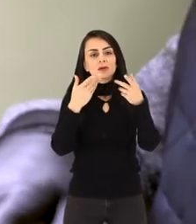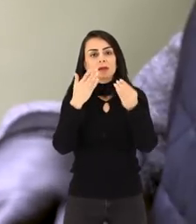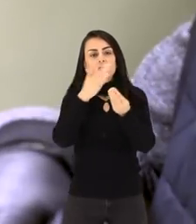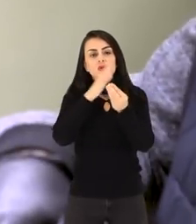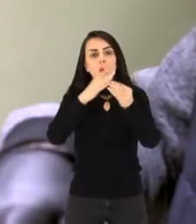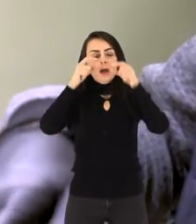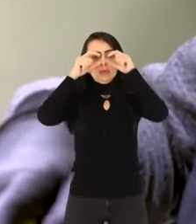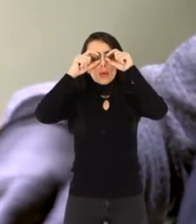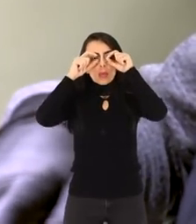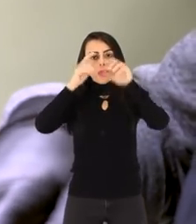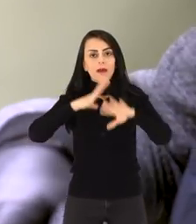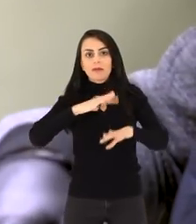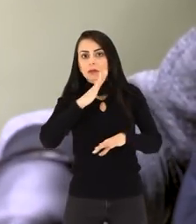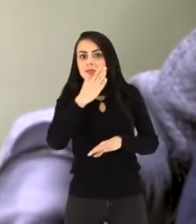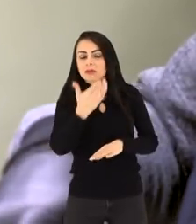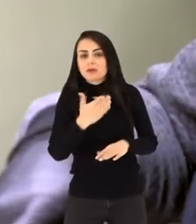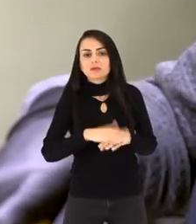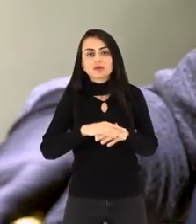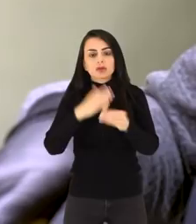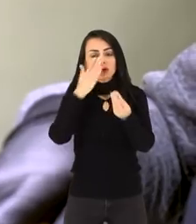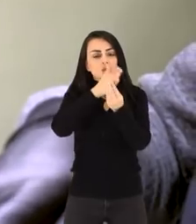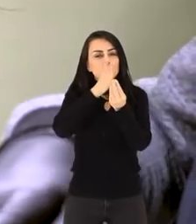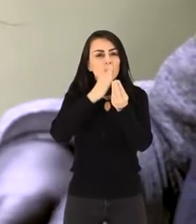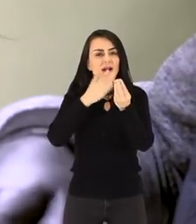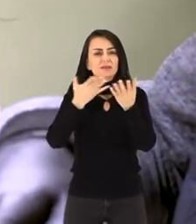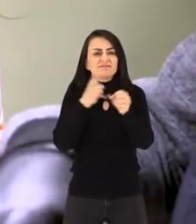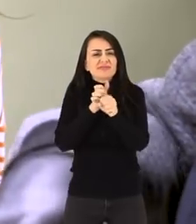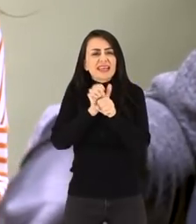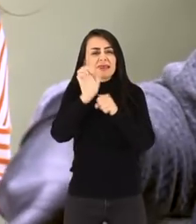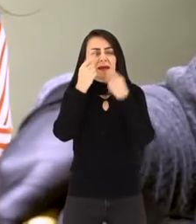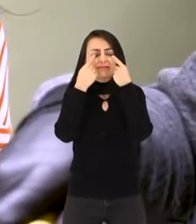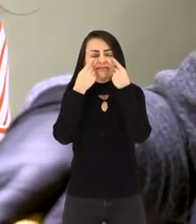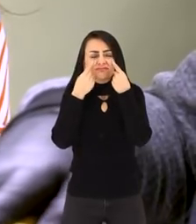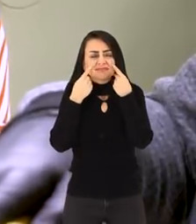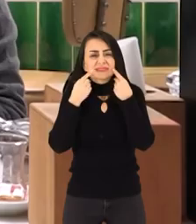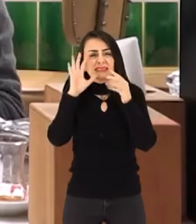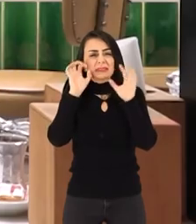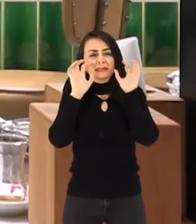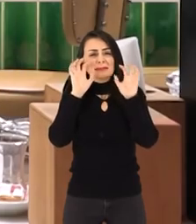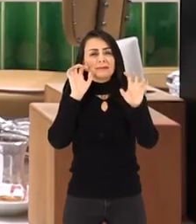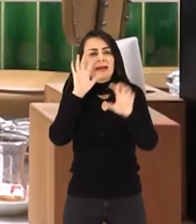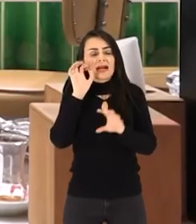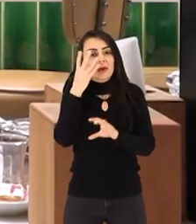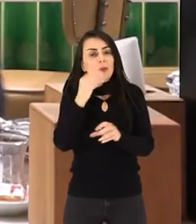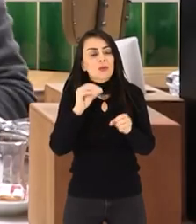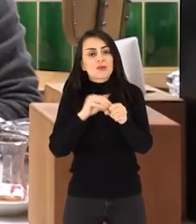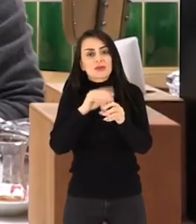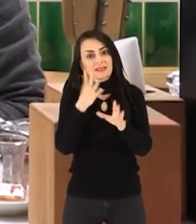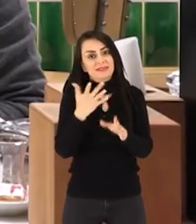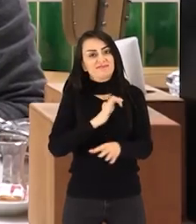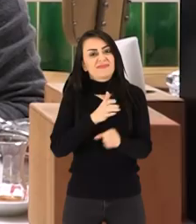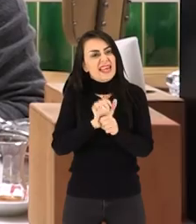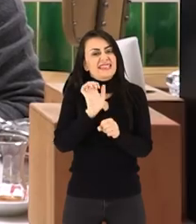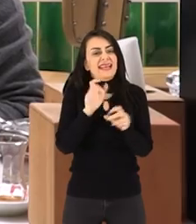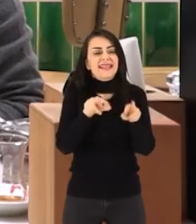musun? Takıyorsun. Soğan biliyorsun büyük eziyet oluyor. Nereye atıyoruz hocam bunları? Şuraya bak, o kaseler orada düşürülmüş, konmuş. Çok